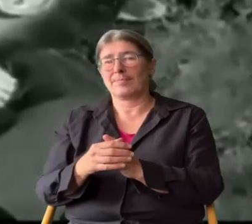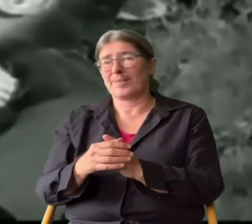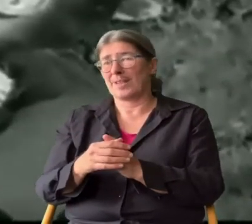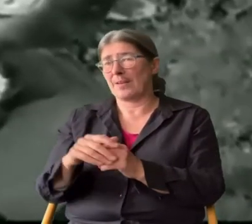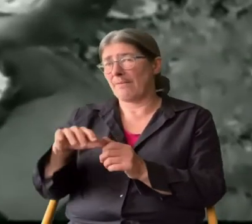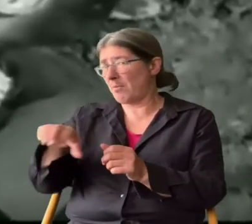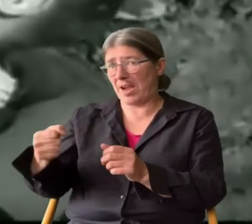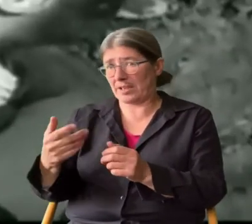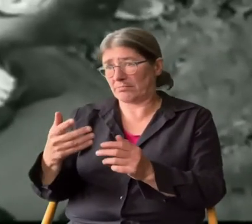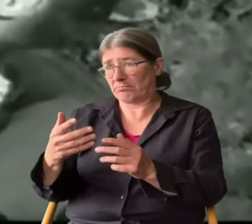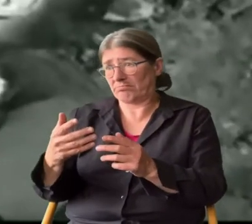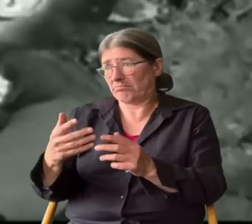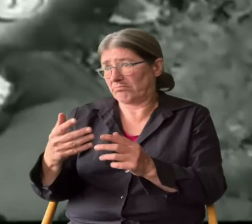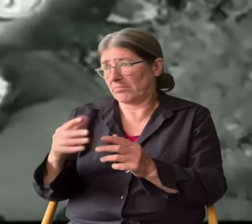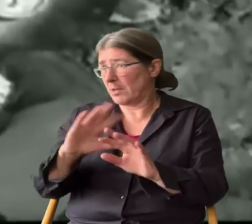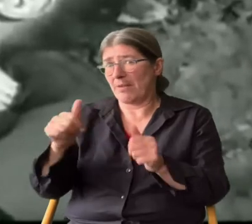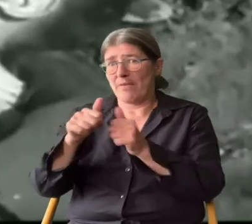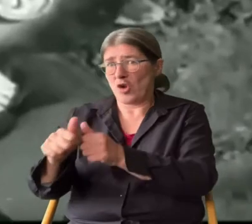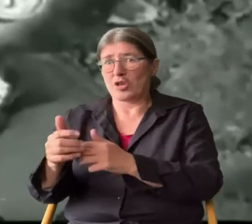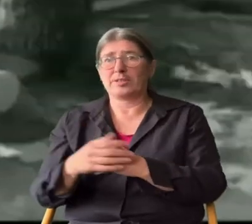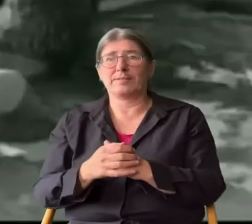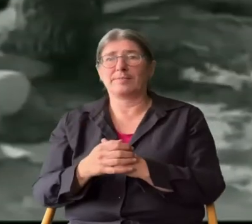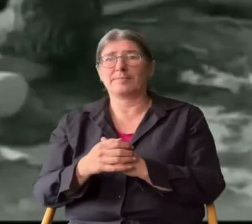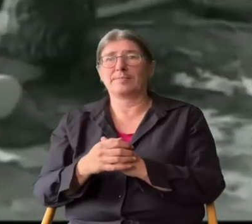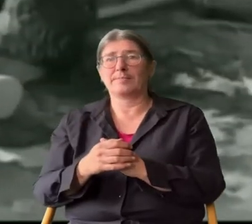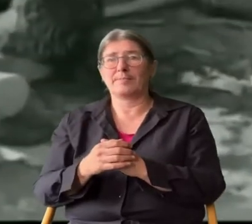Verbrechen, die niemand ahndet.